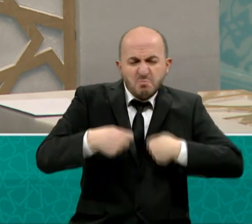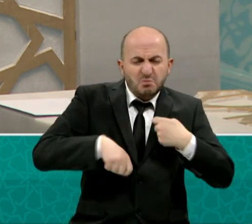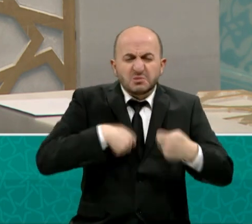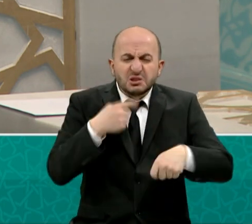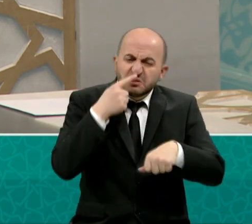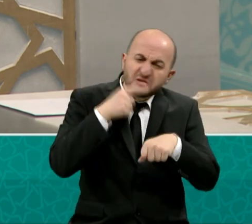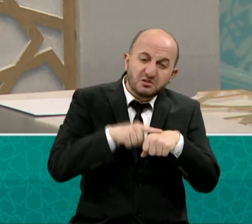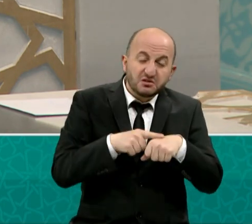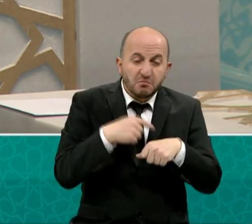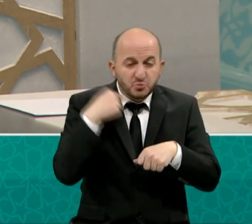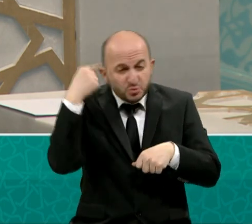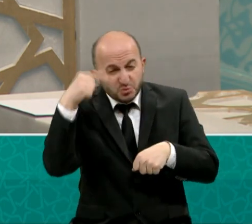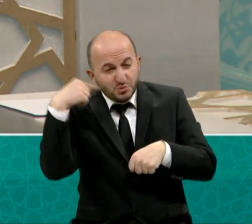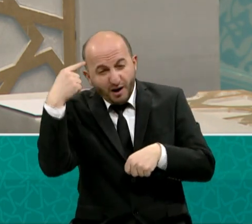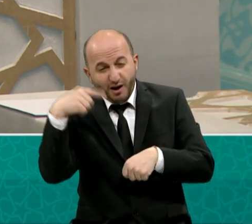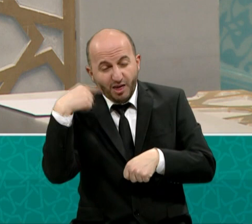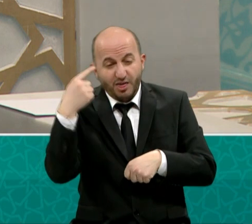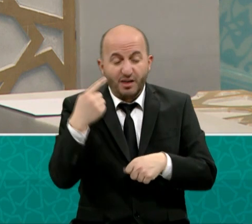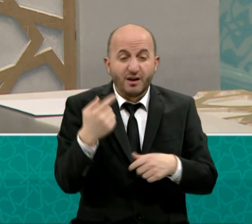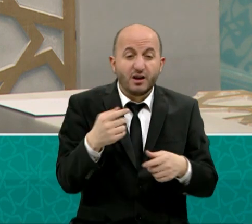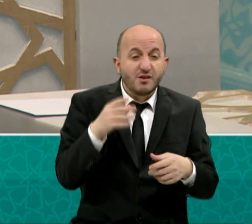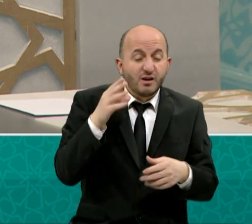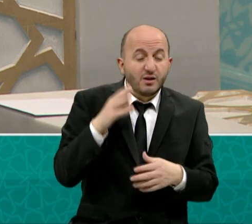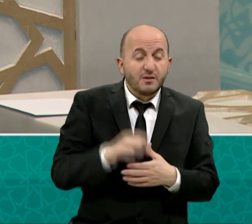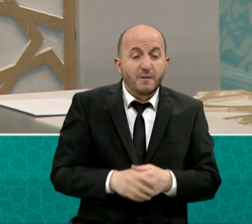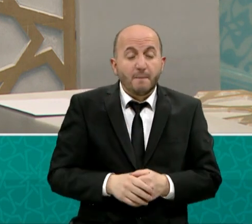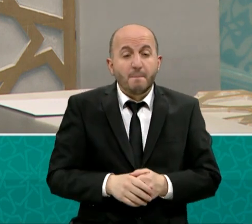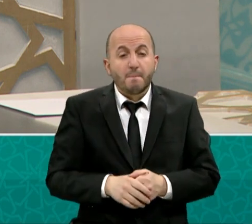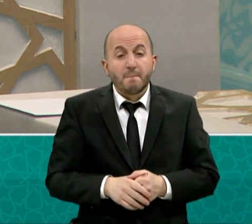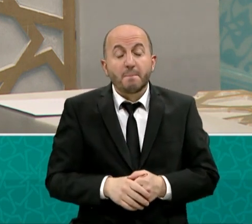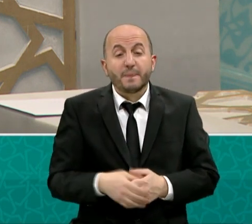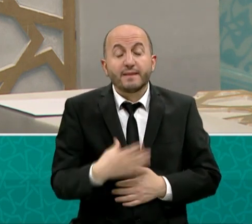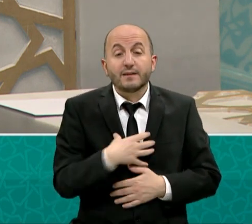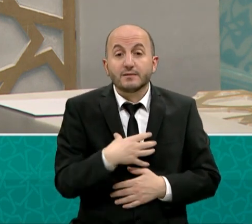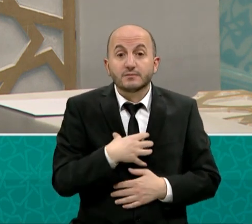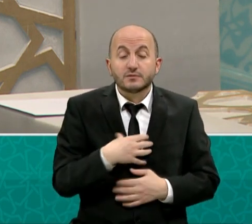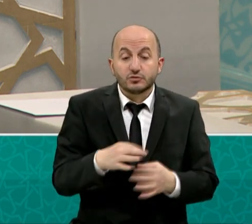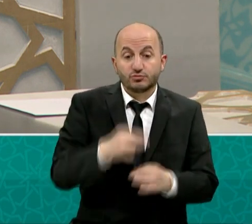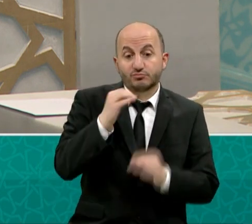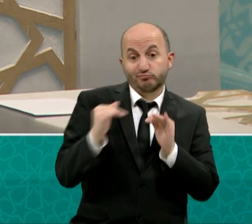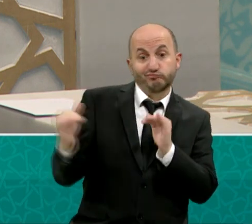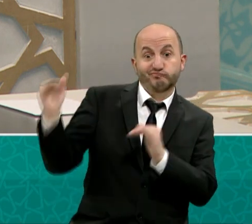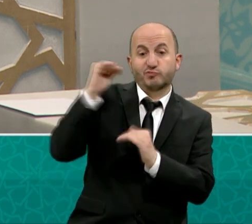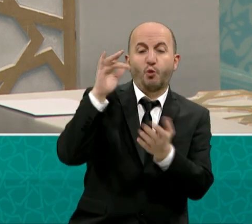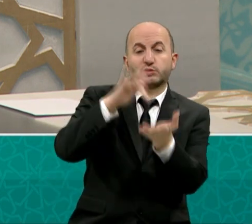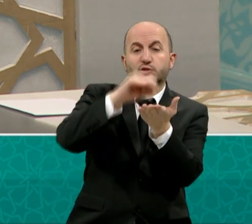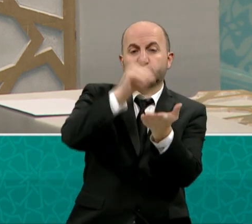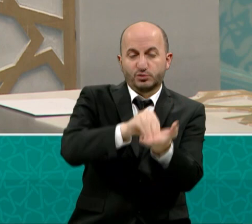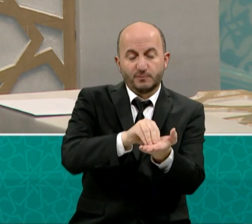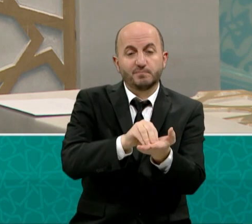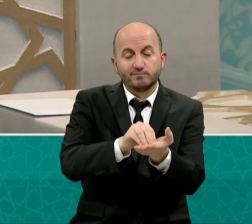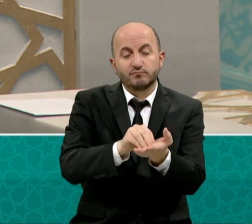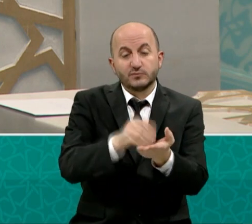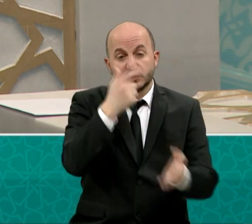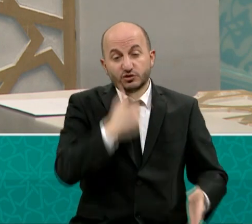anlayışlar, batıl ideolojiler, batıl anlayışlar veya kendisini insan üstü ortaya koyanlar